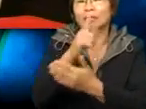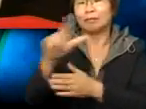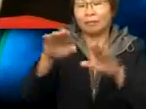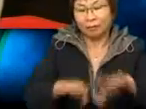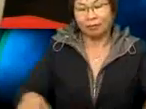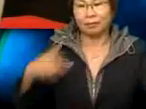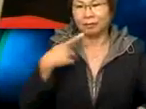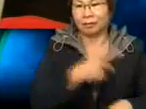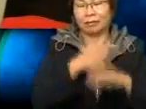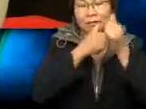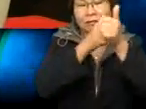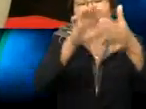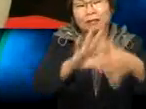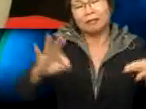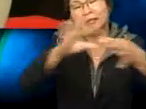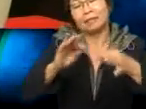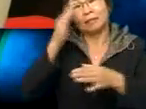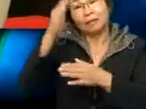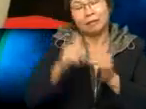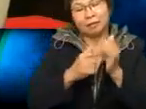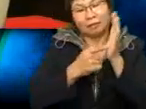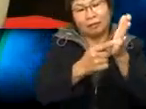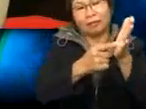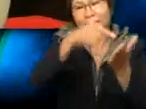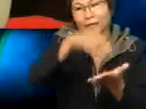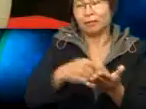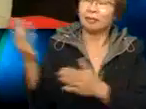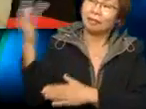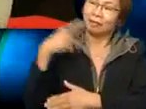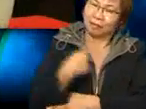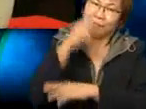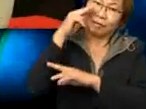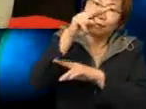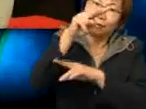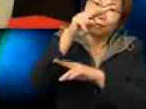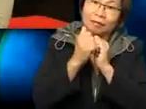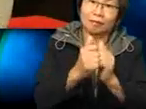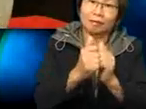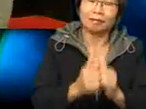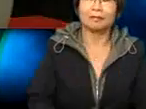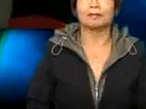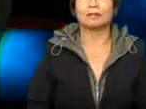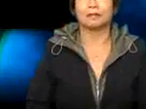Baiklah, adik-adik. Kita ikuti kisah yang akan dipaparkan ini. Mari kita saksikan bersama.